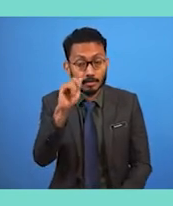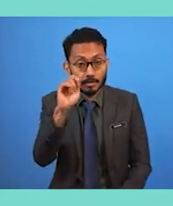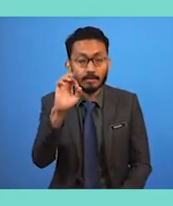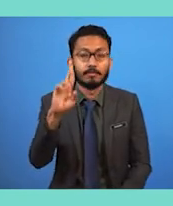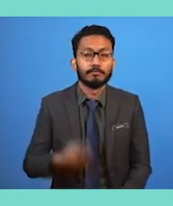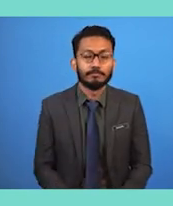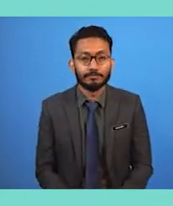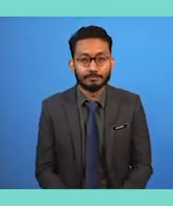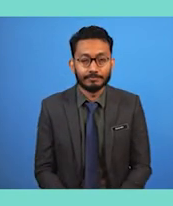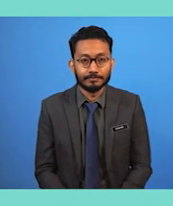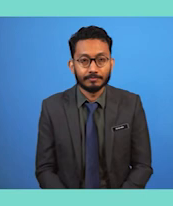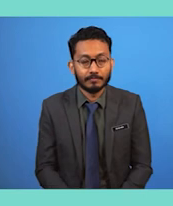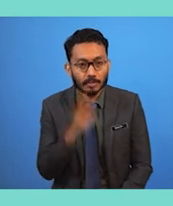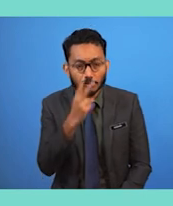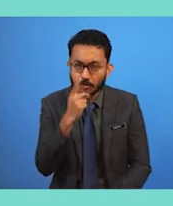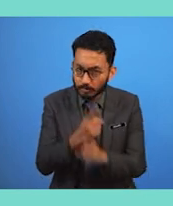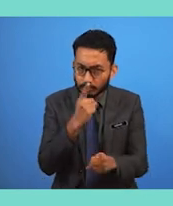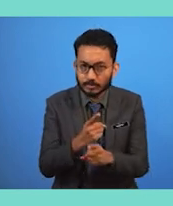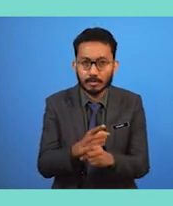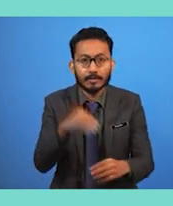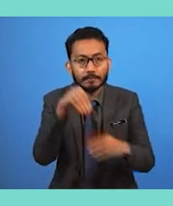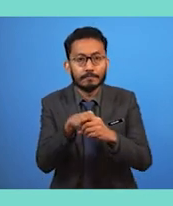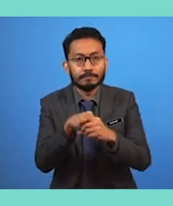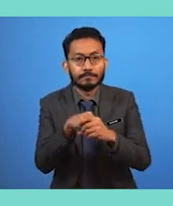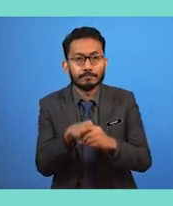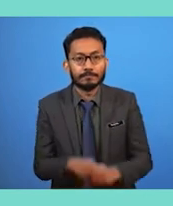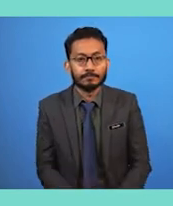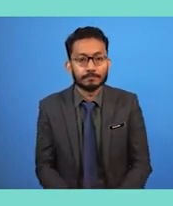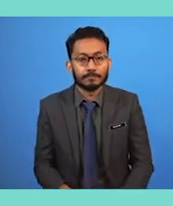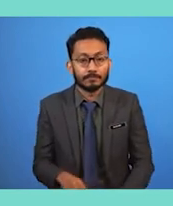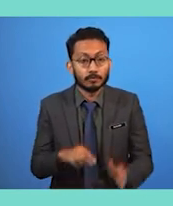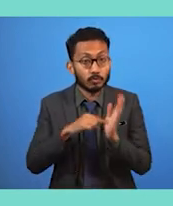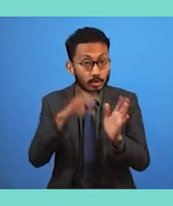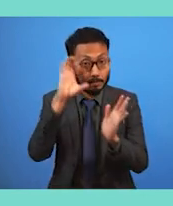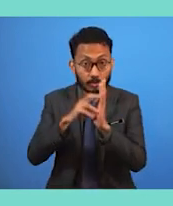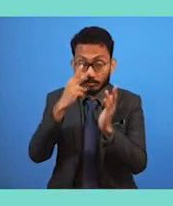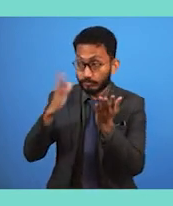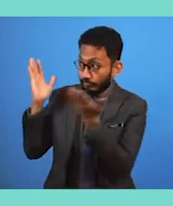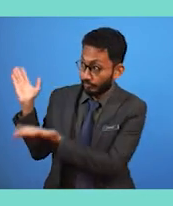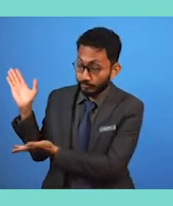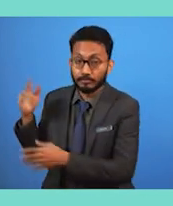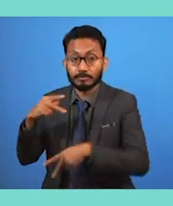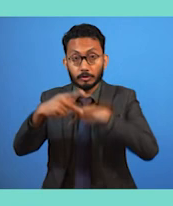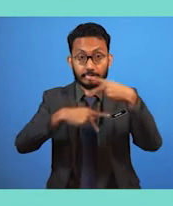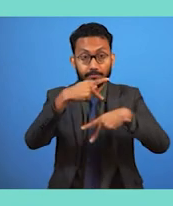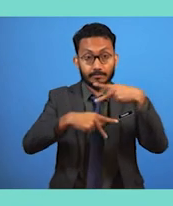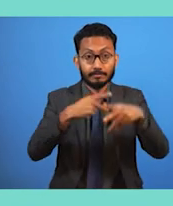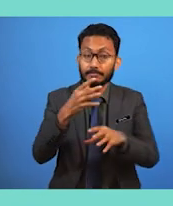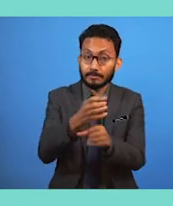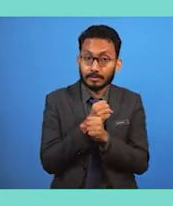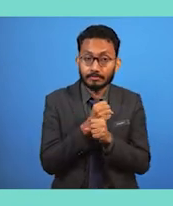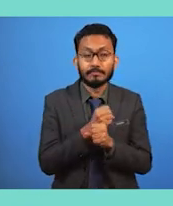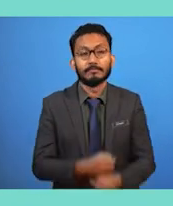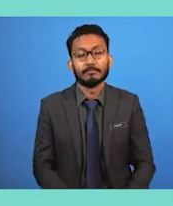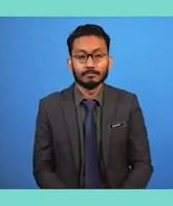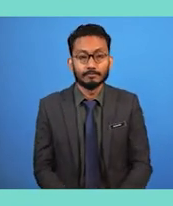sekalian perhatikan betul-betul di dalam paparan yang sama menunjukkan proses penghasilan Moina Cube inovasi